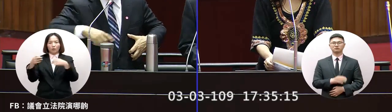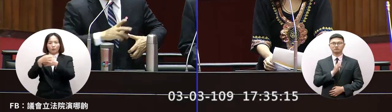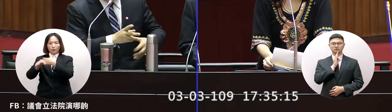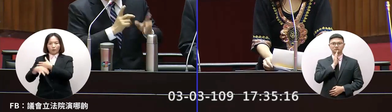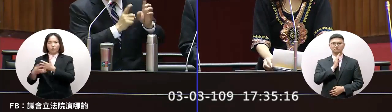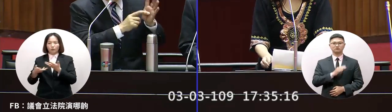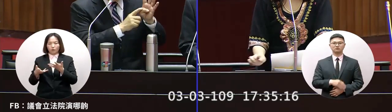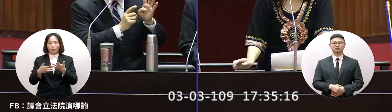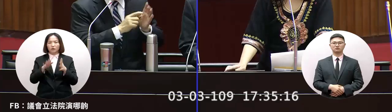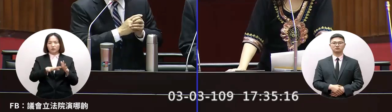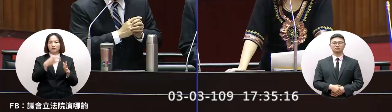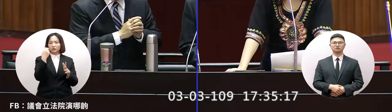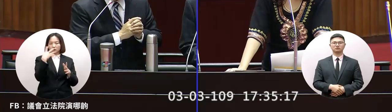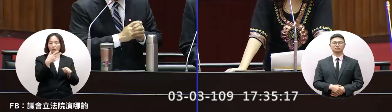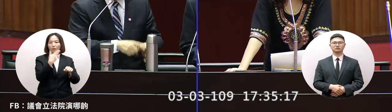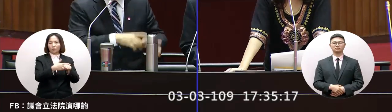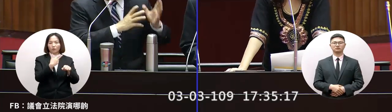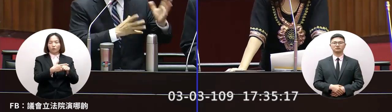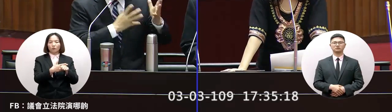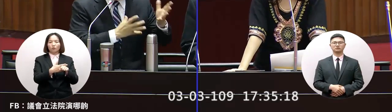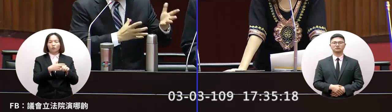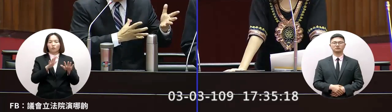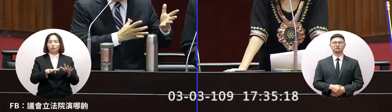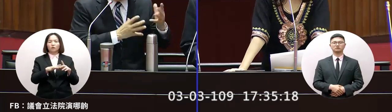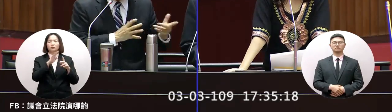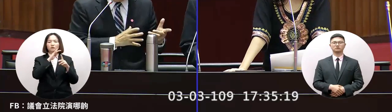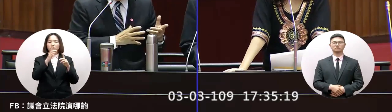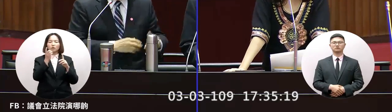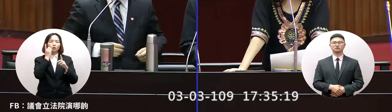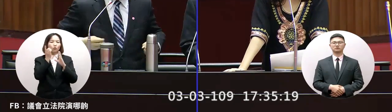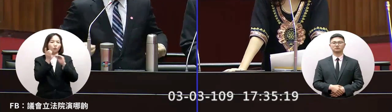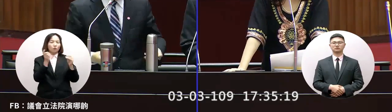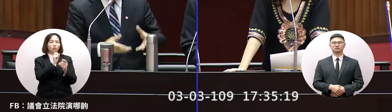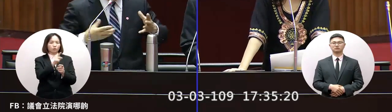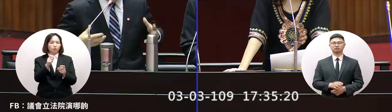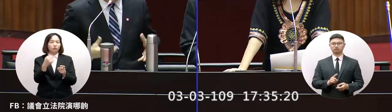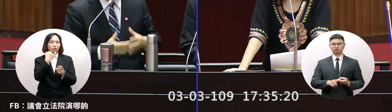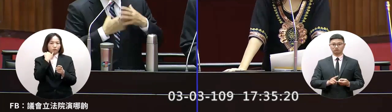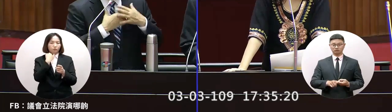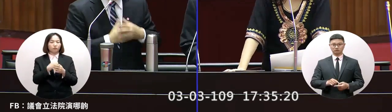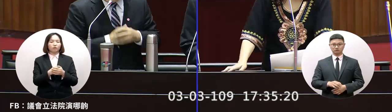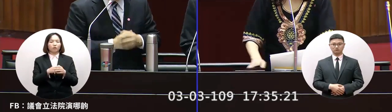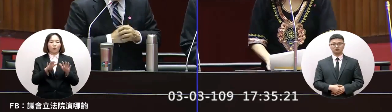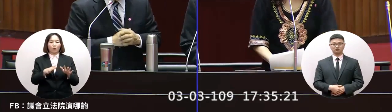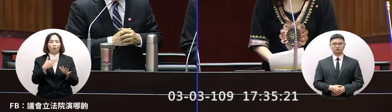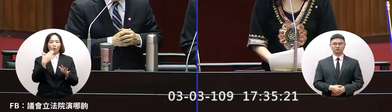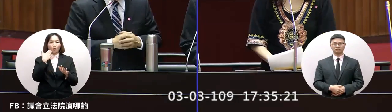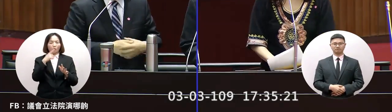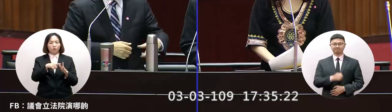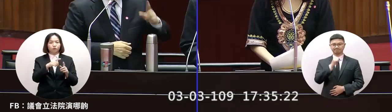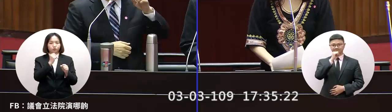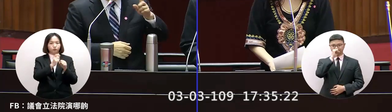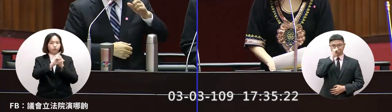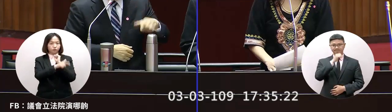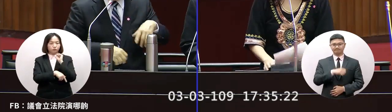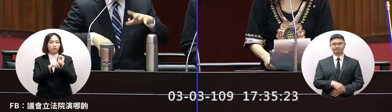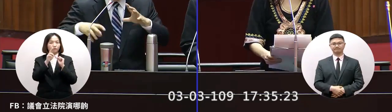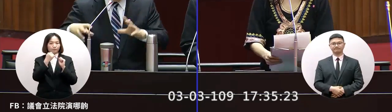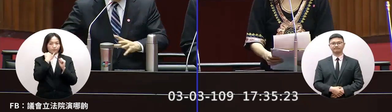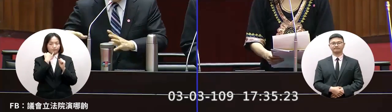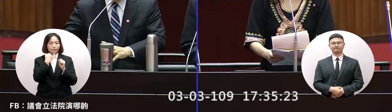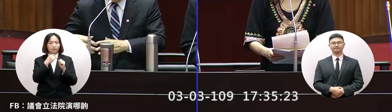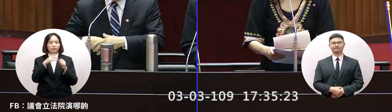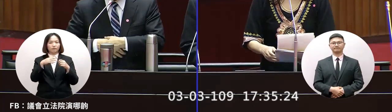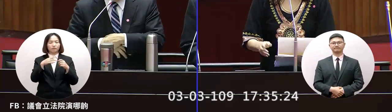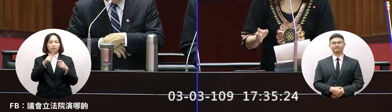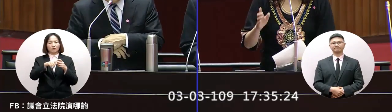方，以及新的科技，现在电子消费等等， 没错， 如果能够这样子来做。一定会